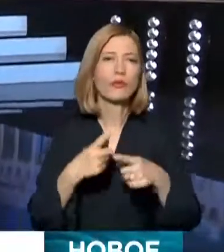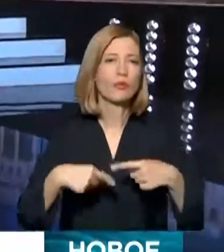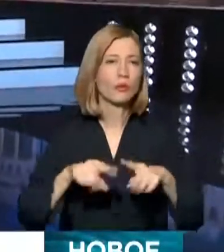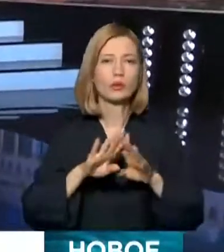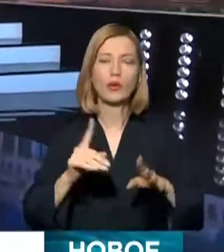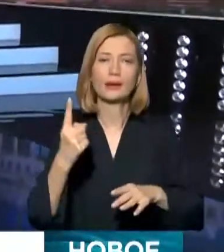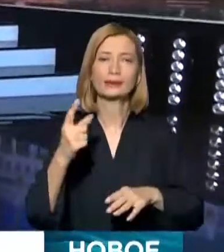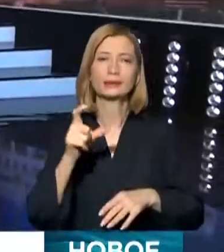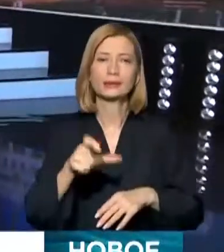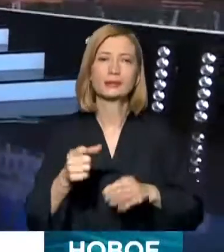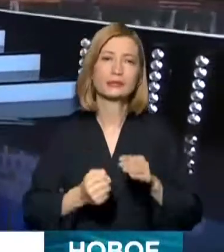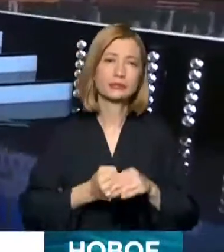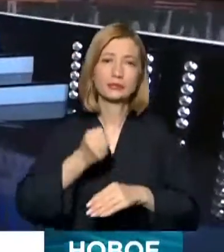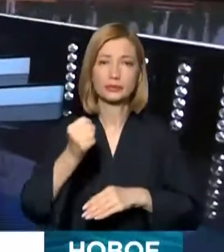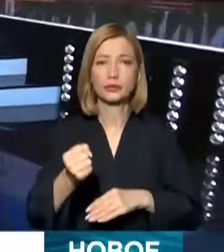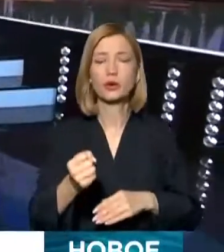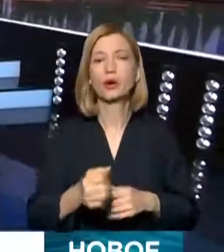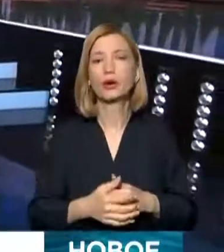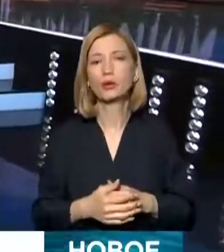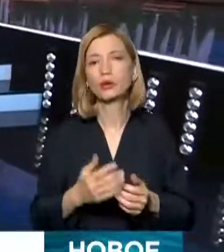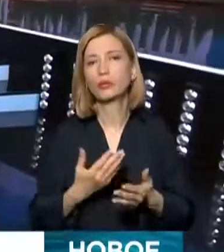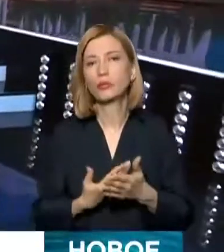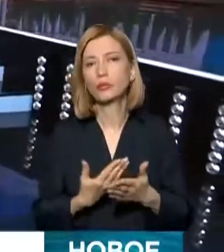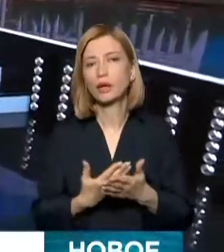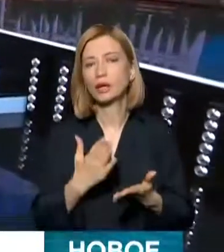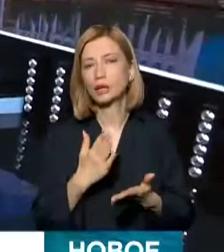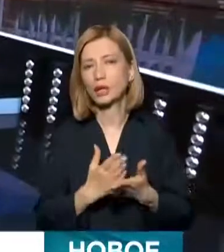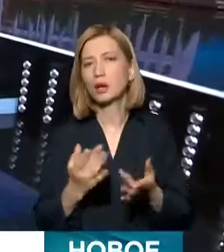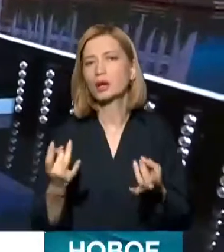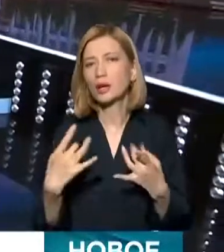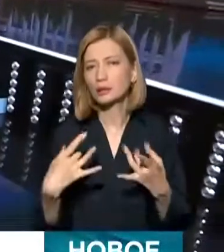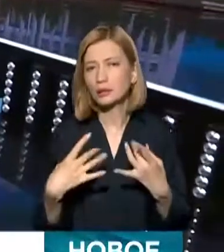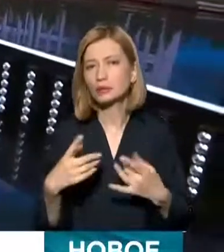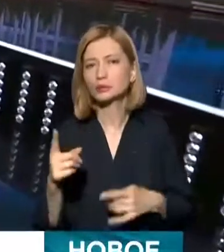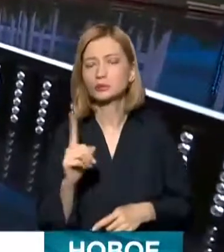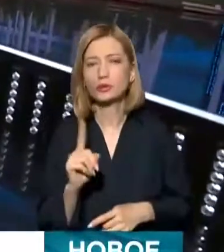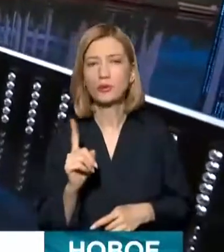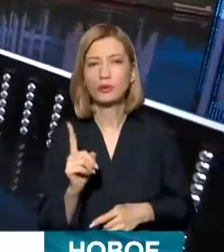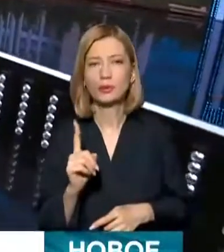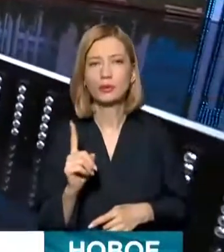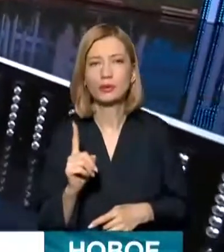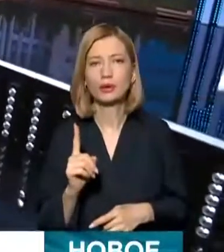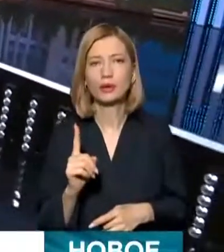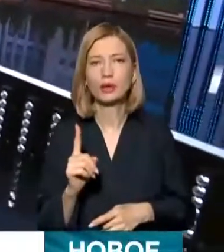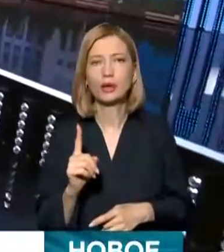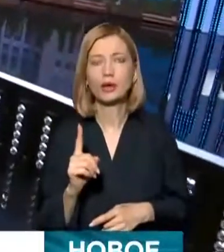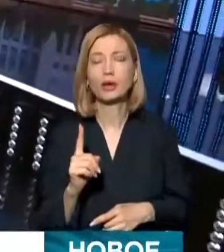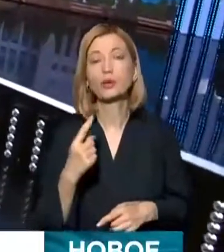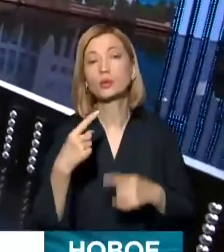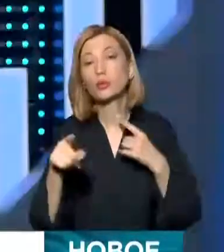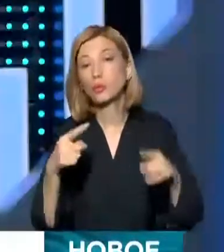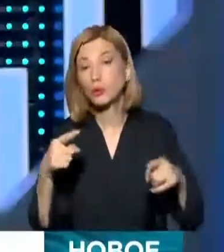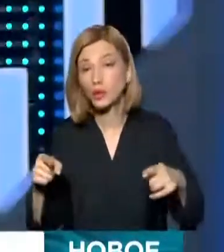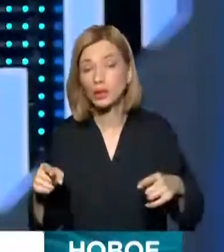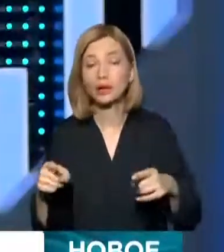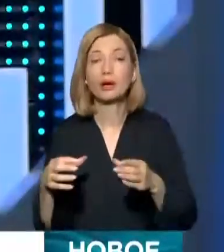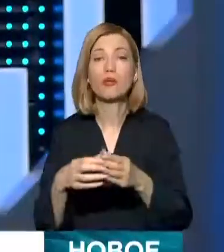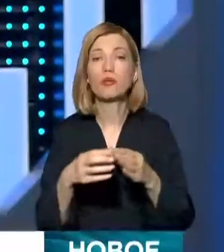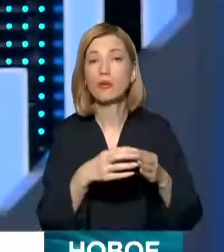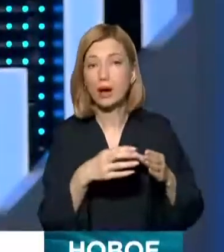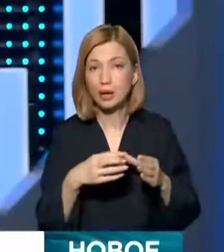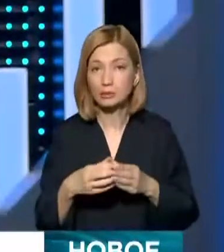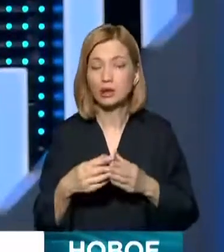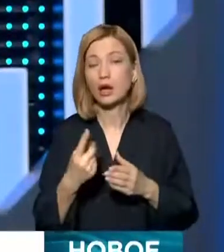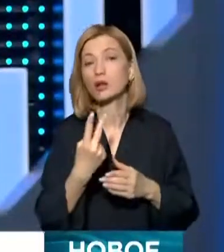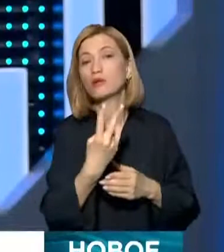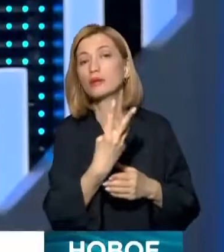одного кандидата. Просто есть информация о том, что вот ваши оппоненты готовы рассматривать